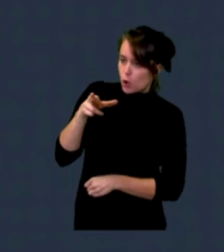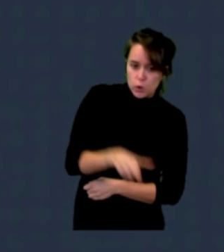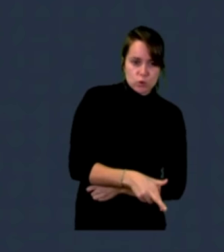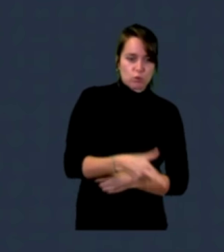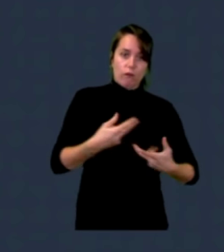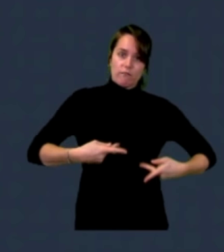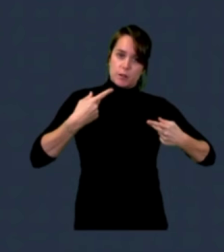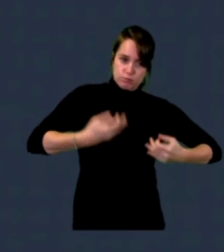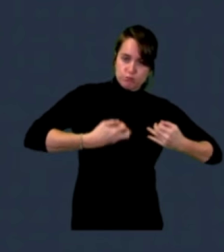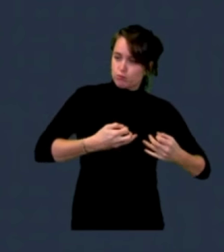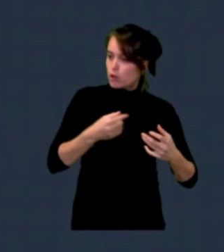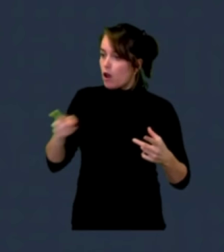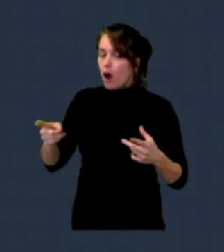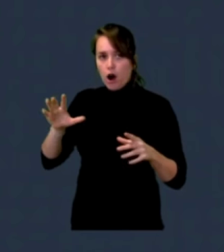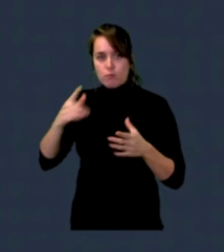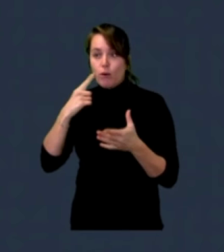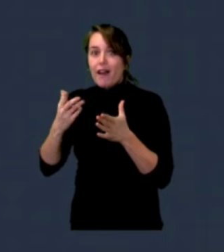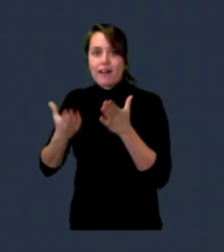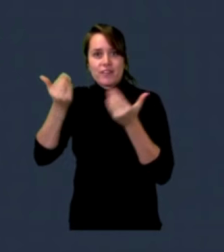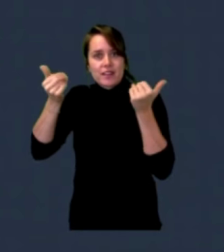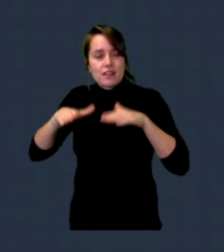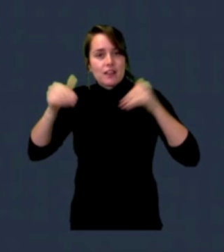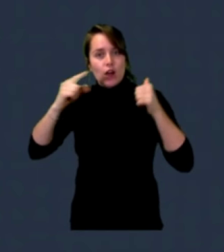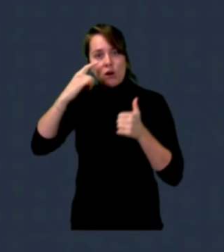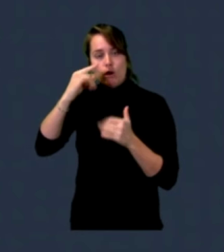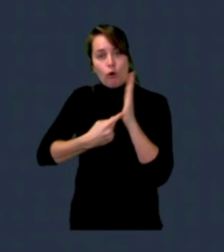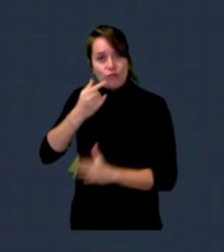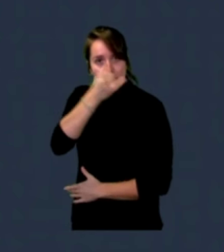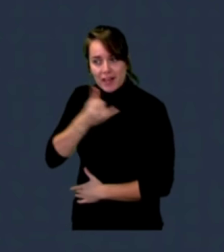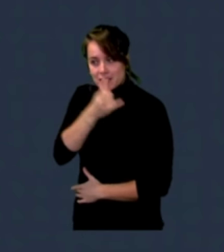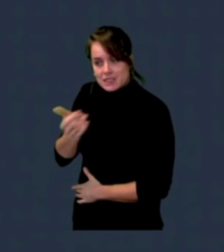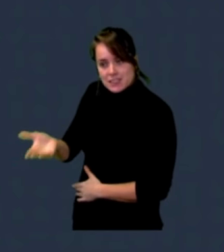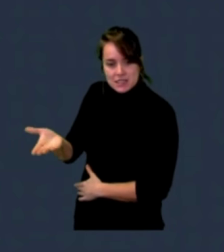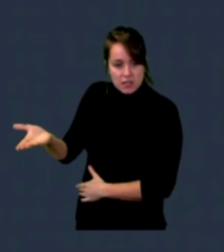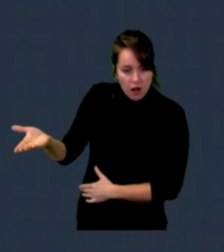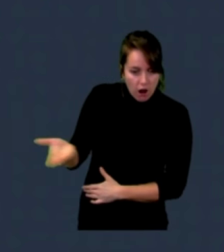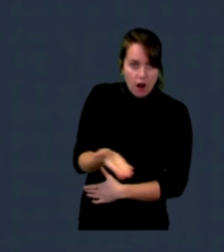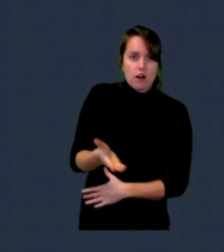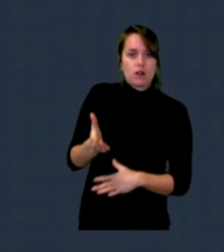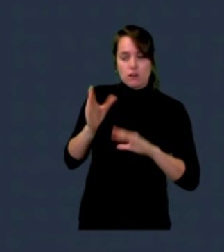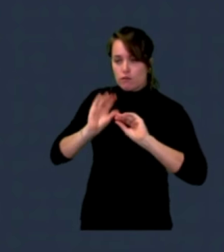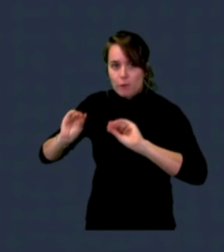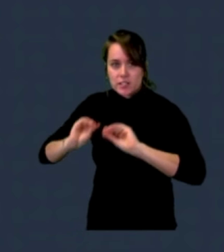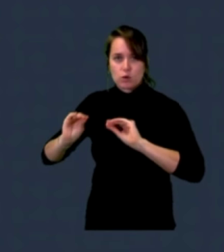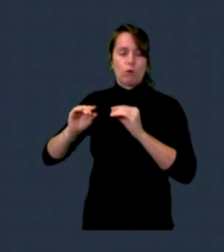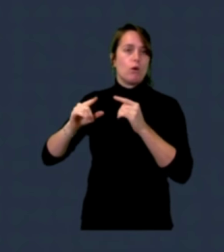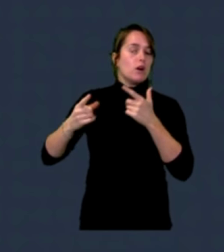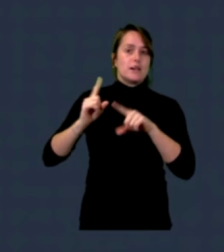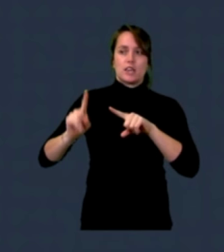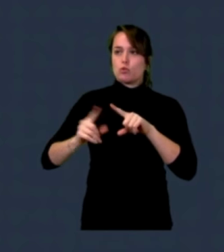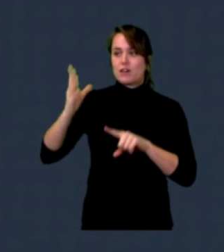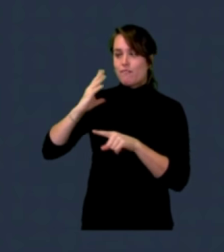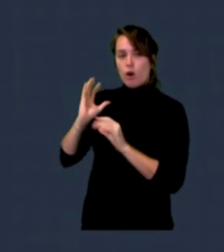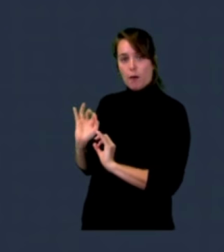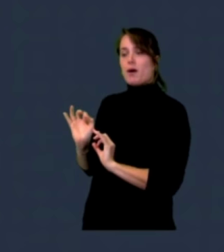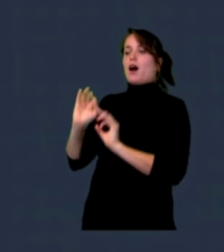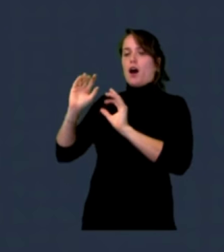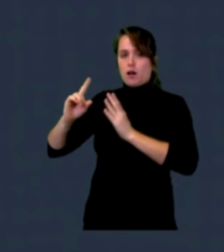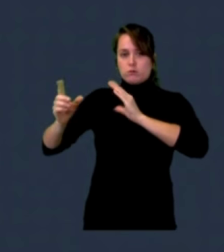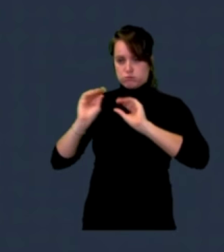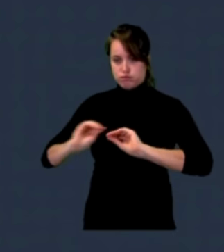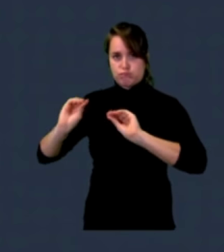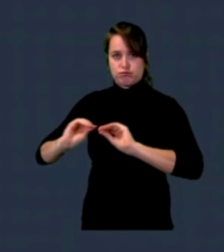pas, parce que à la fin, par la formation, elles auront un métier, en tout cas quelque chose en main qu'elles n'avaient pas jusqu'à